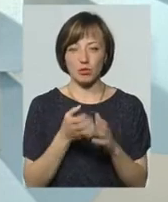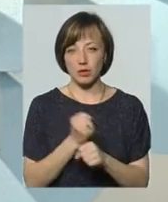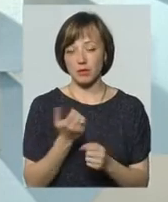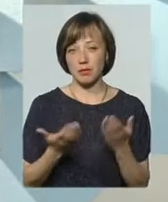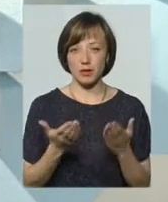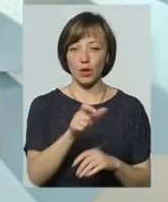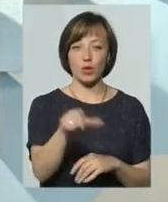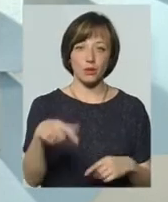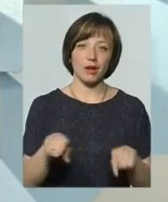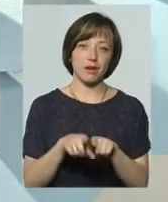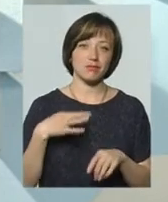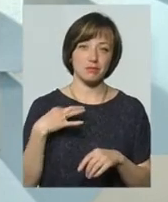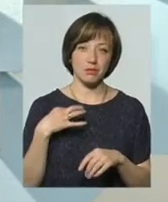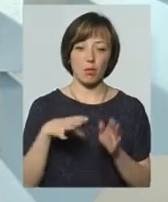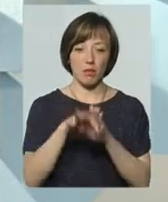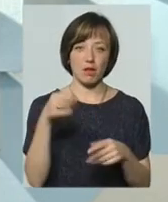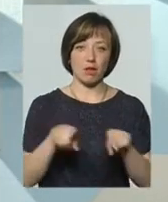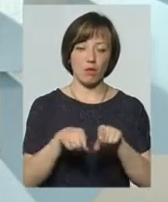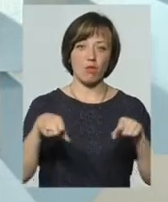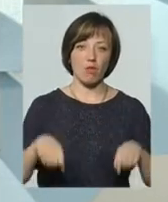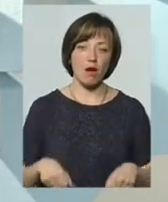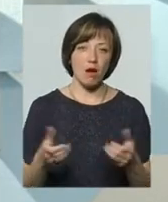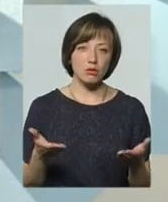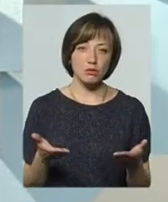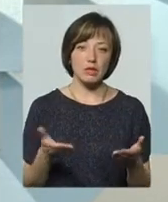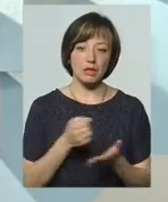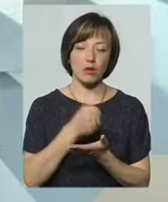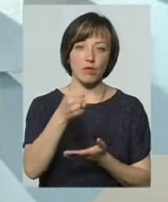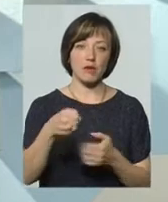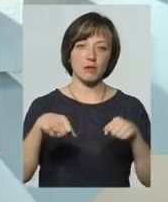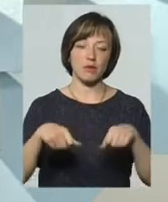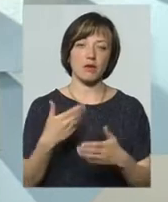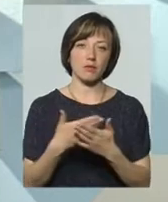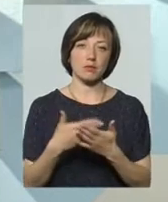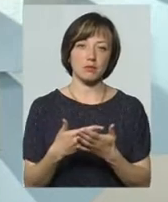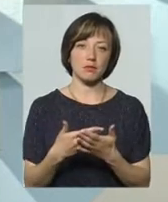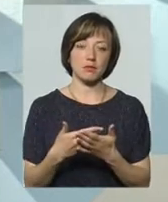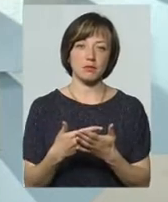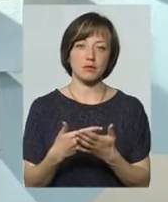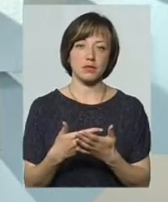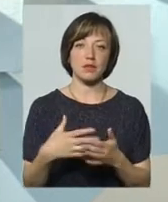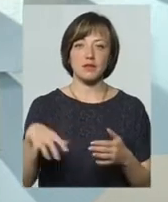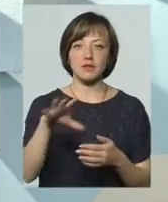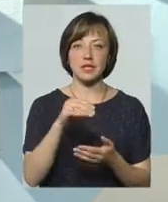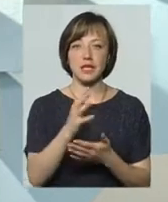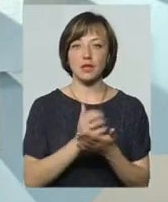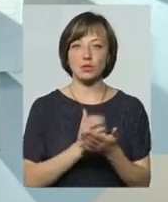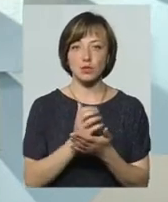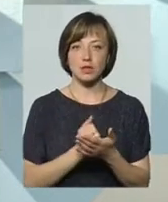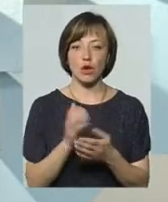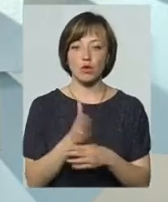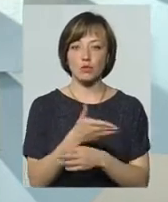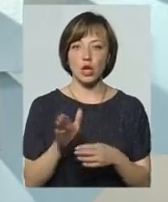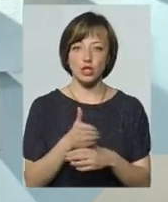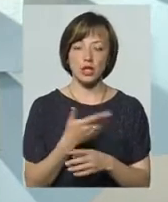напевно, що громадськість така є, яка обирала таку владу, да, і делегувала їй таке право ті всі ресурси ними